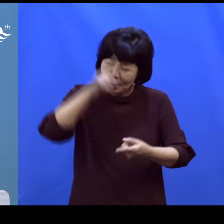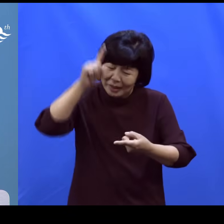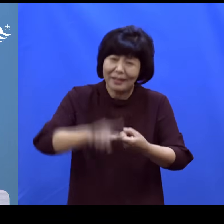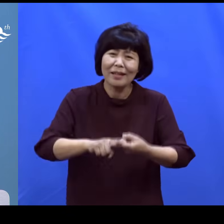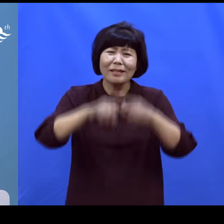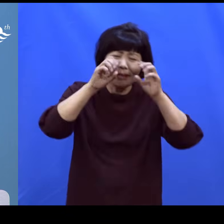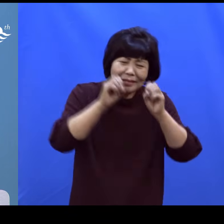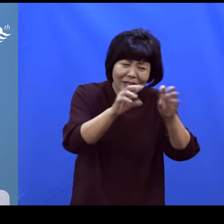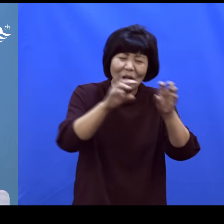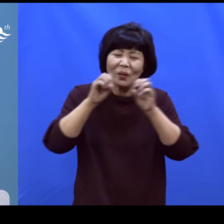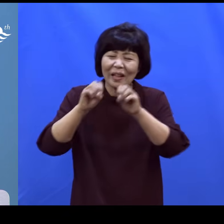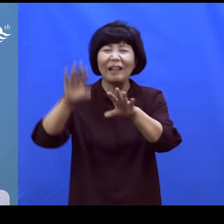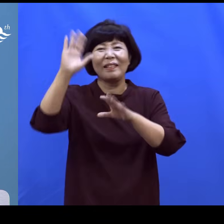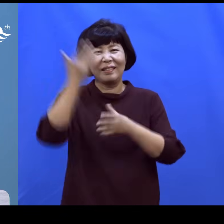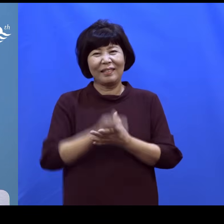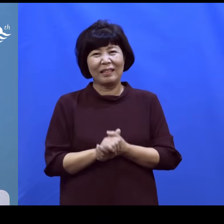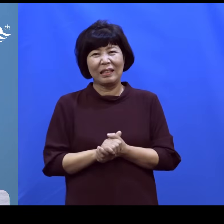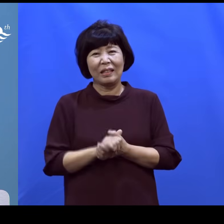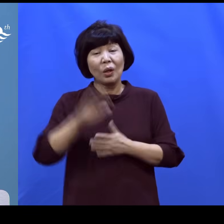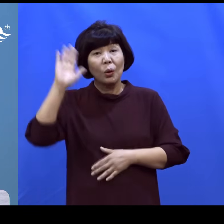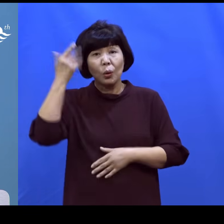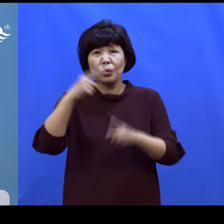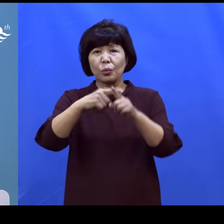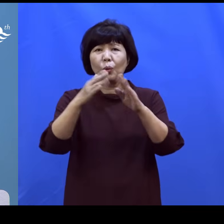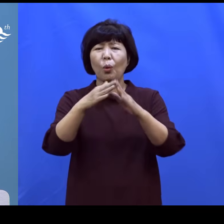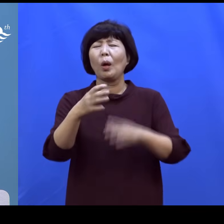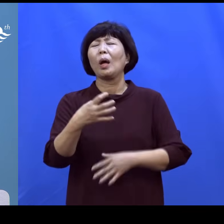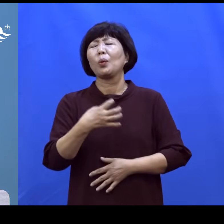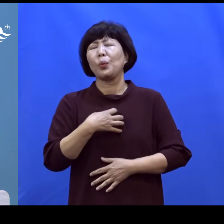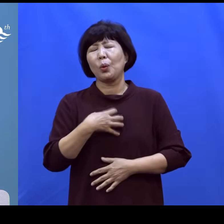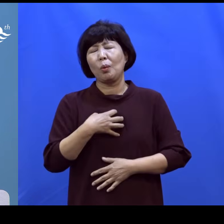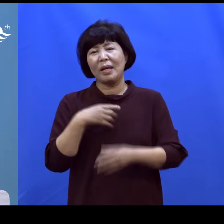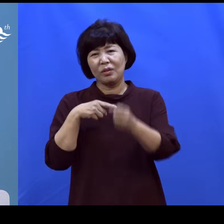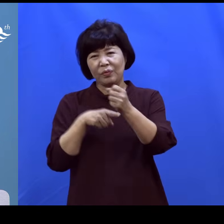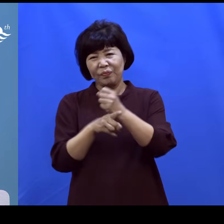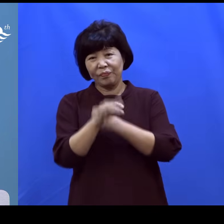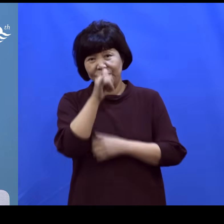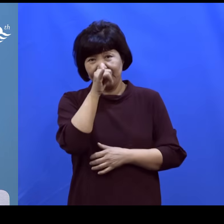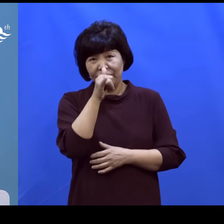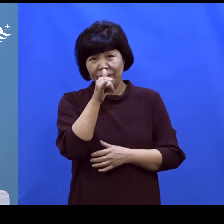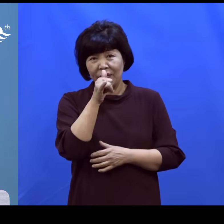여러분, 오늘날 여러분, 교회가 위험해지는 이유는 뭘까요?